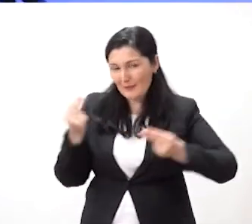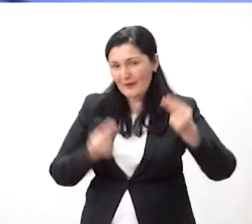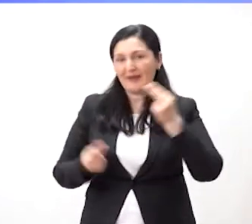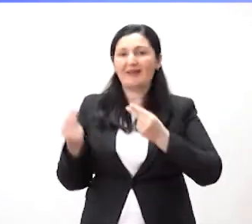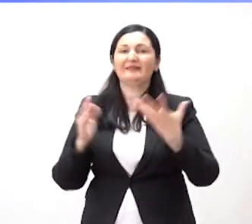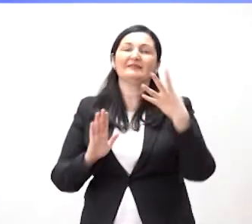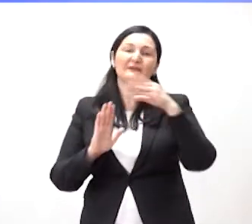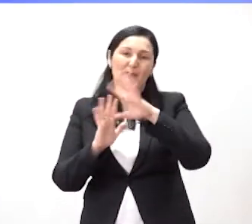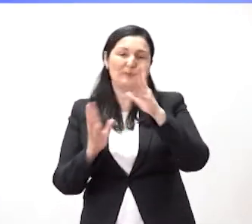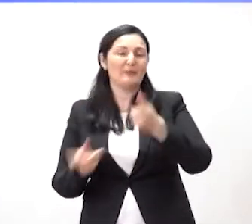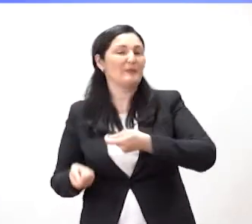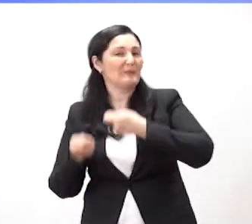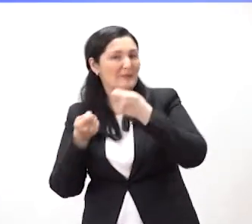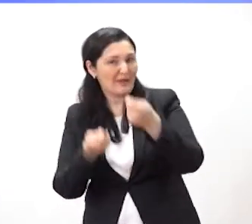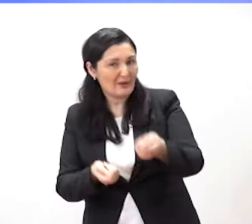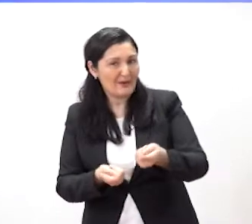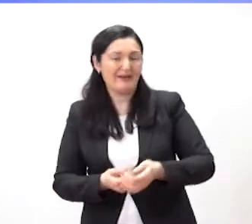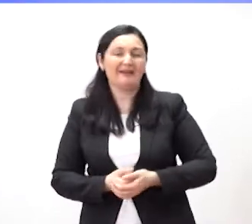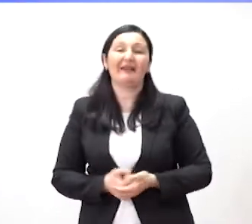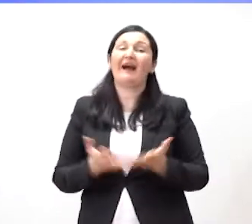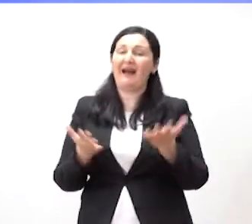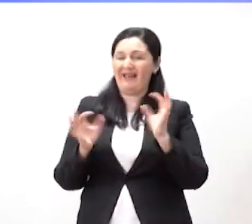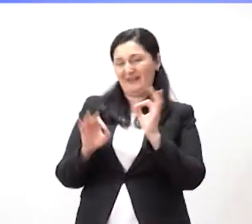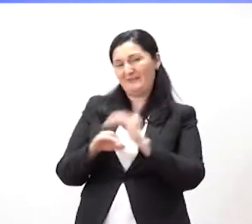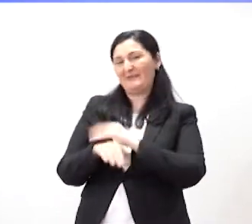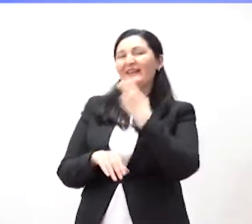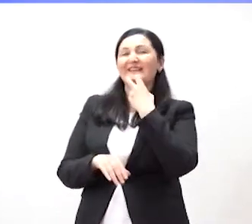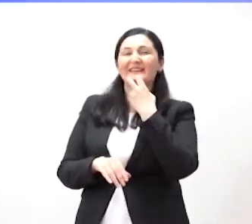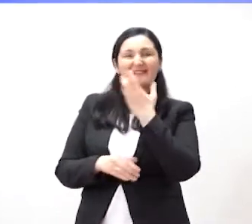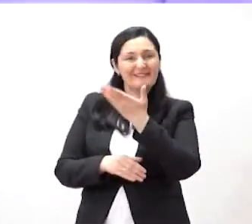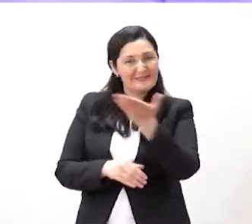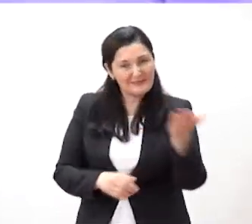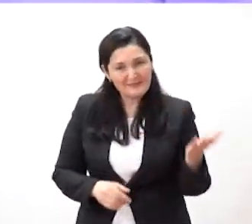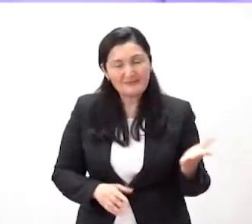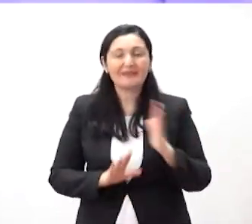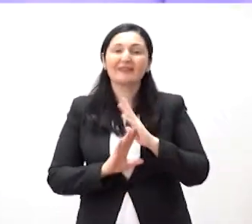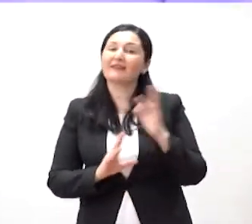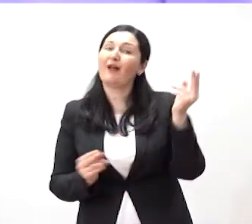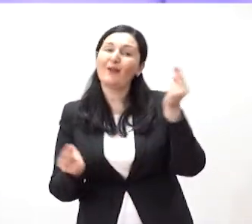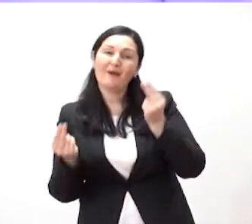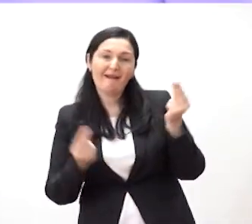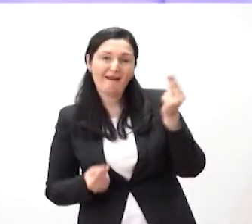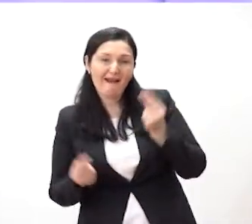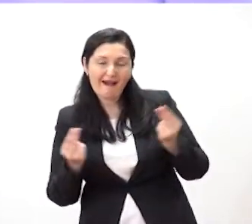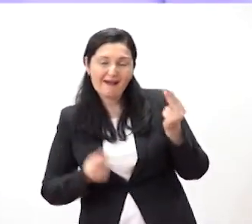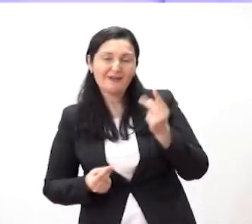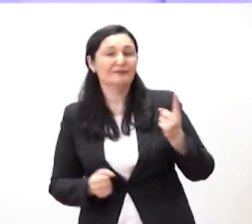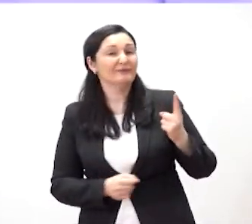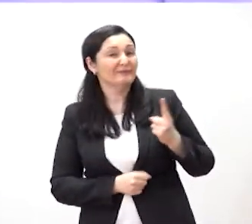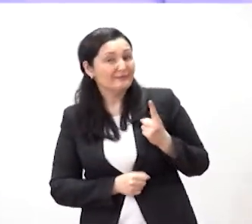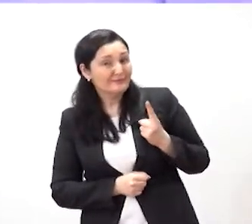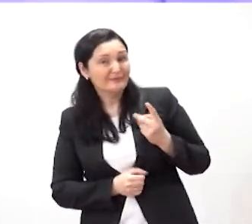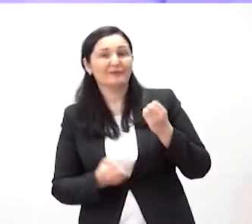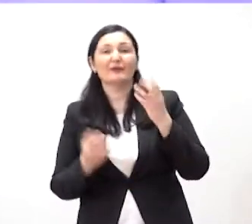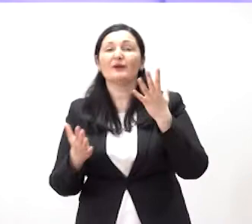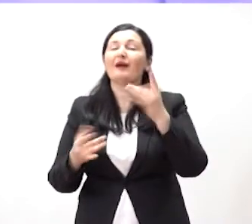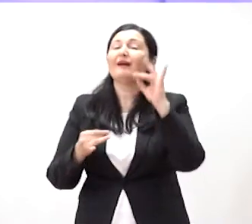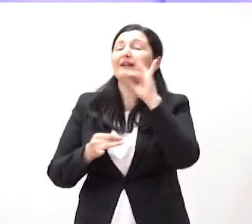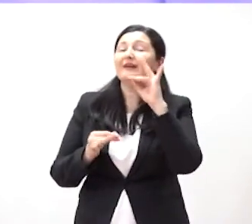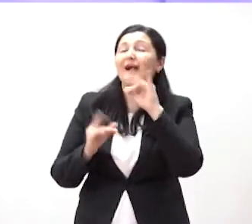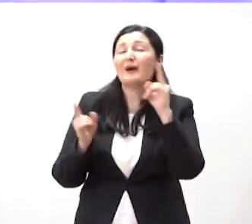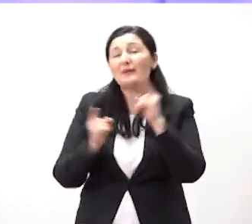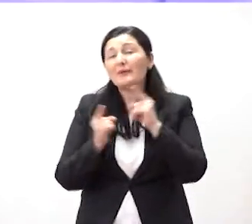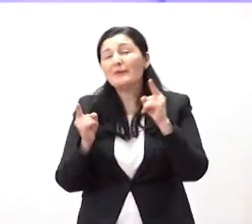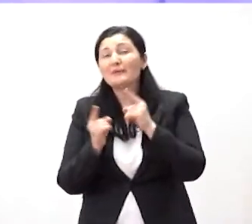کرده میارم. البته. ما نه تنها رسم رو انتظاریم، بلکه حکایت